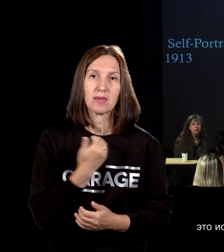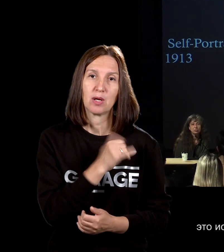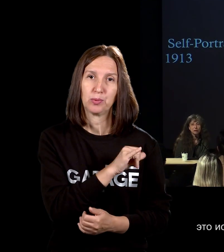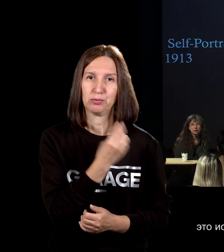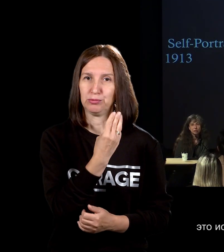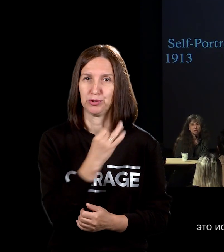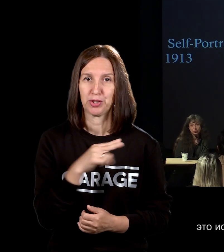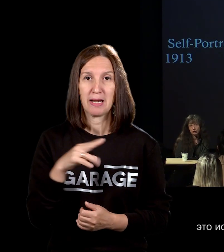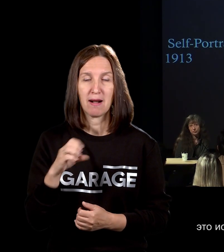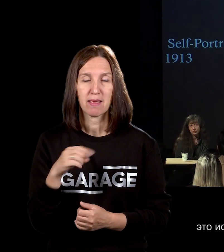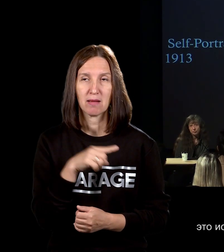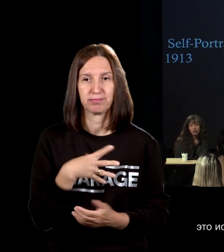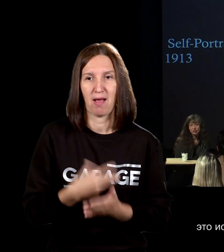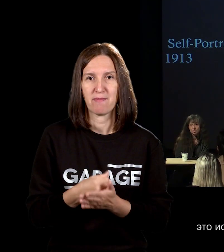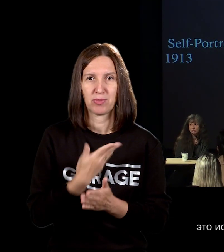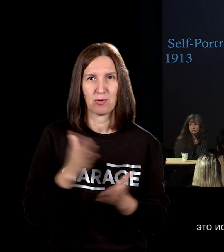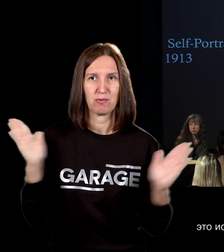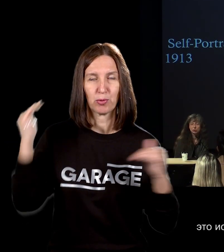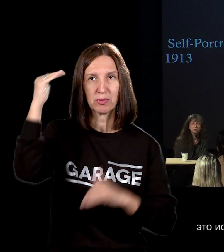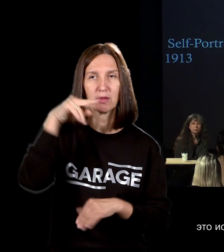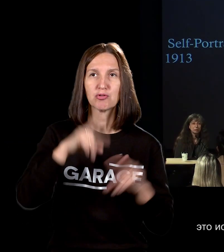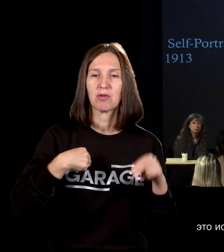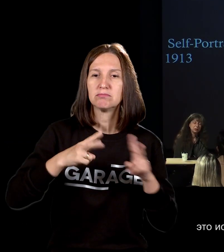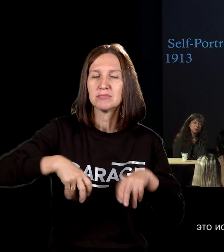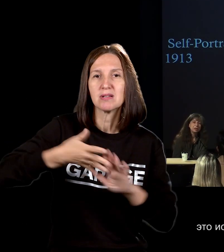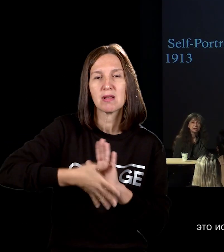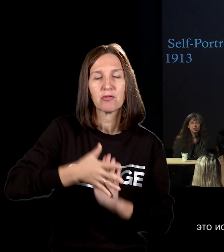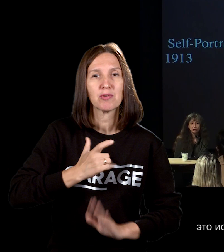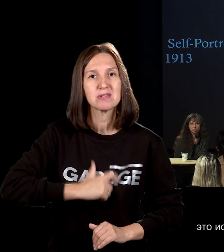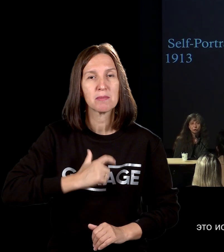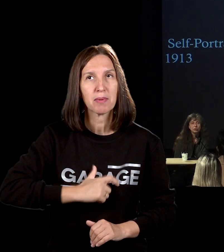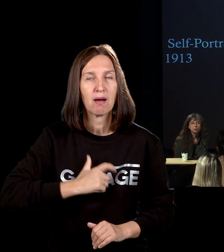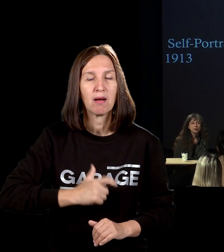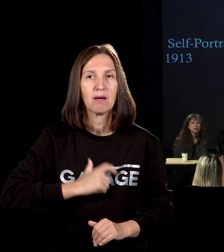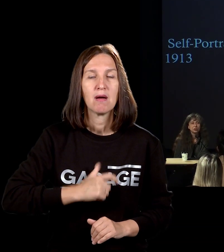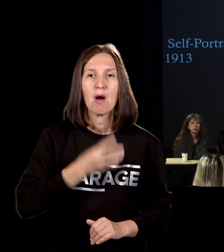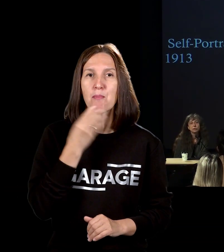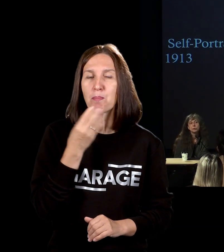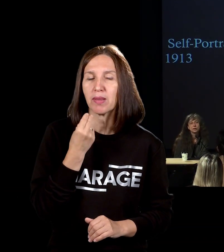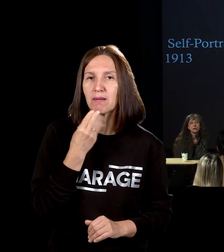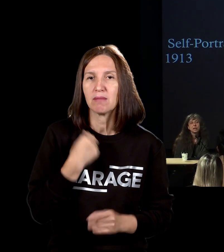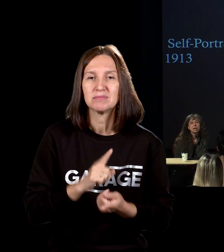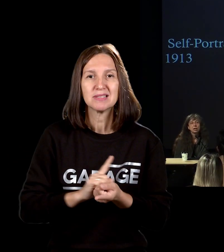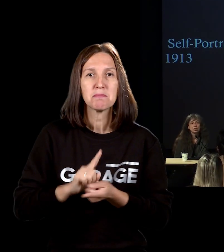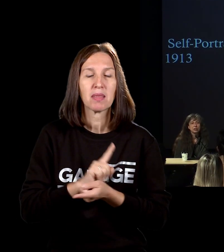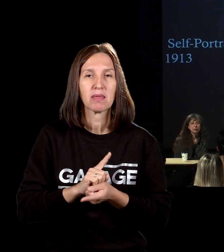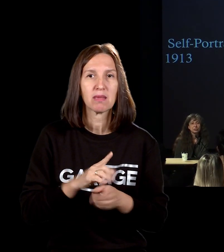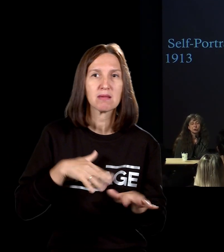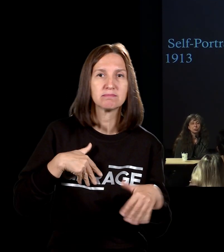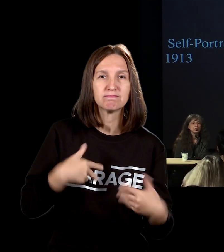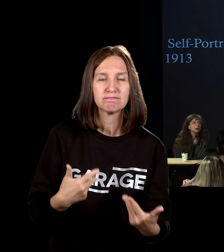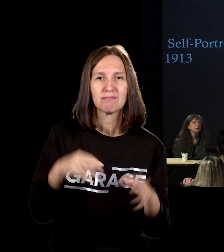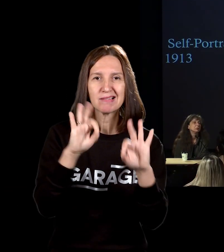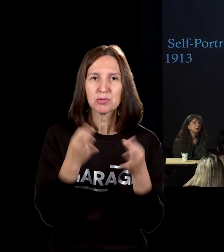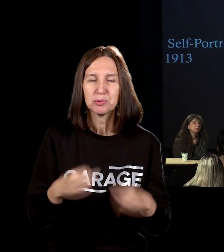– это исследование себя и попытка изменить язык искусства, изменить язык живописи и